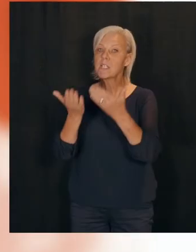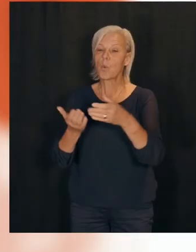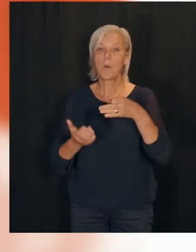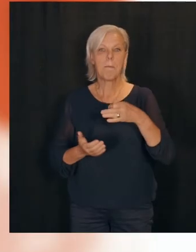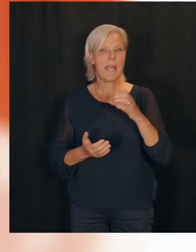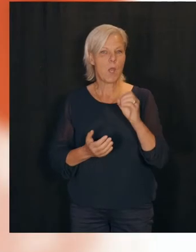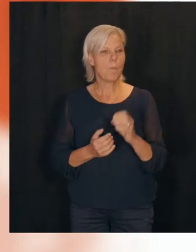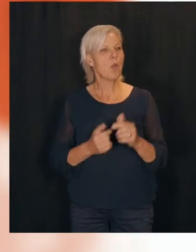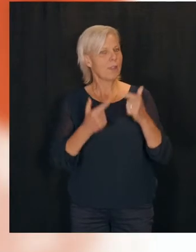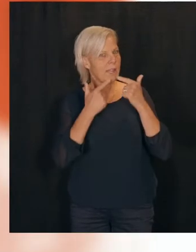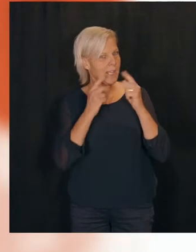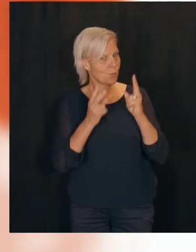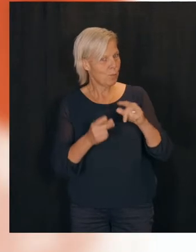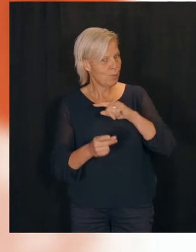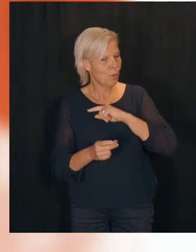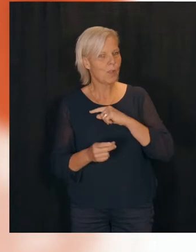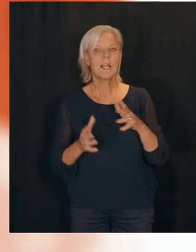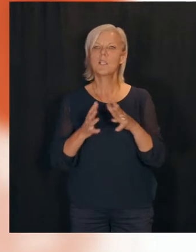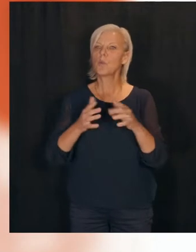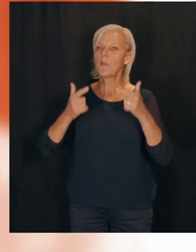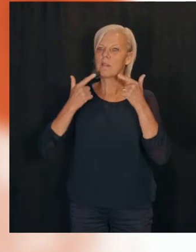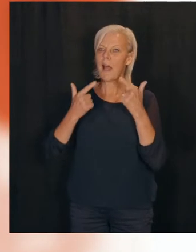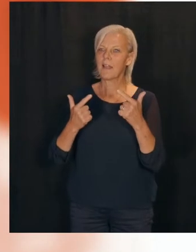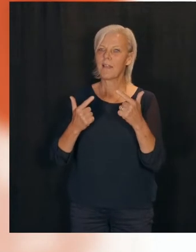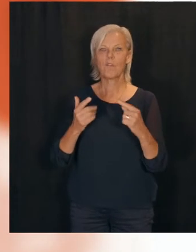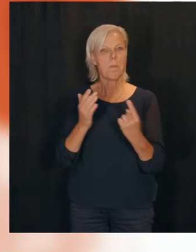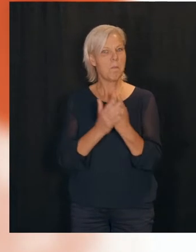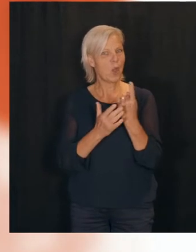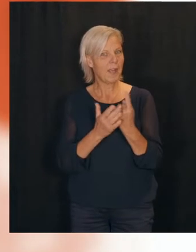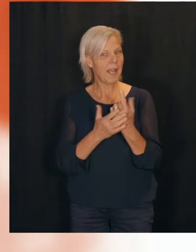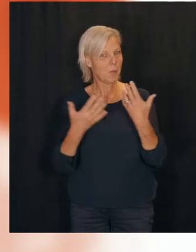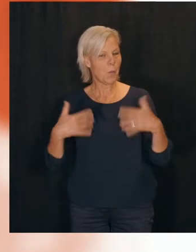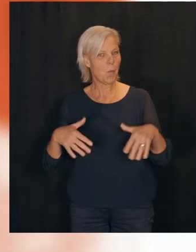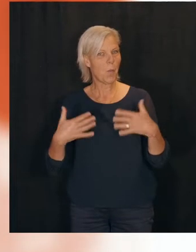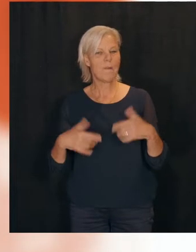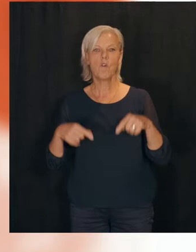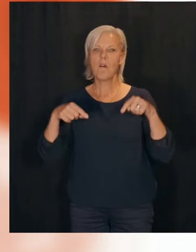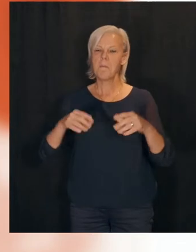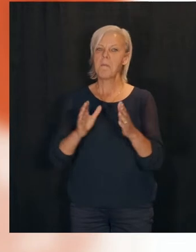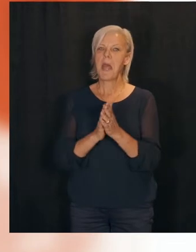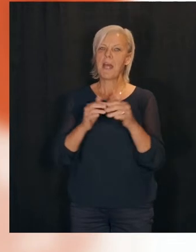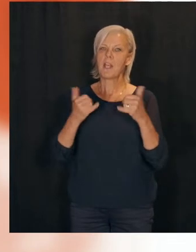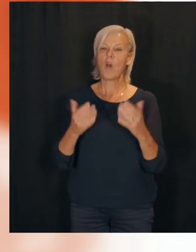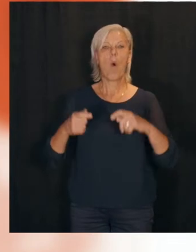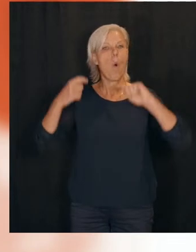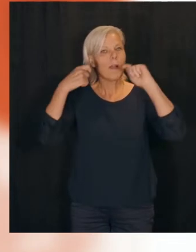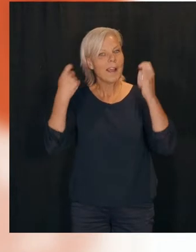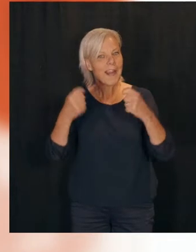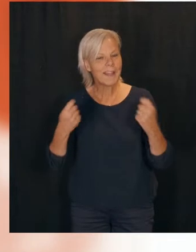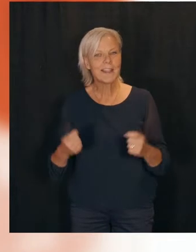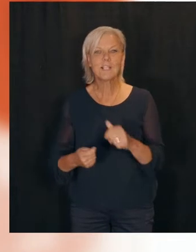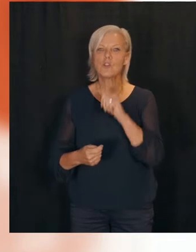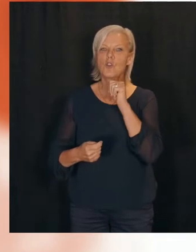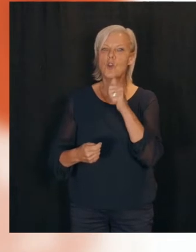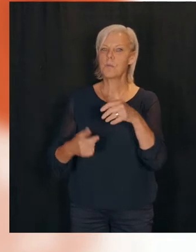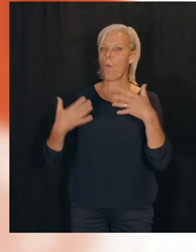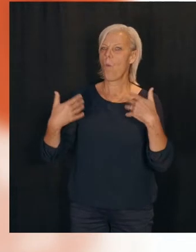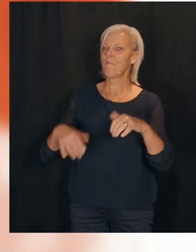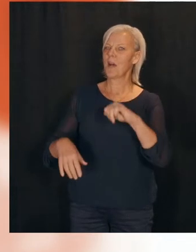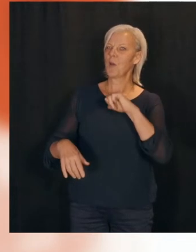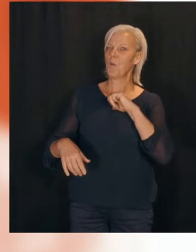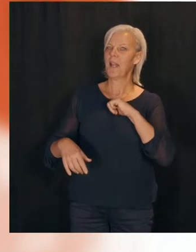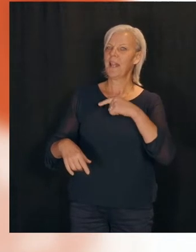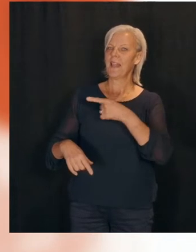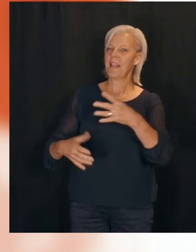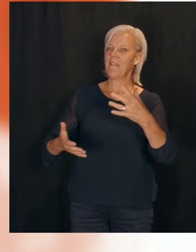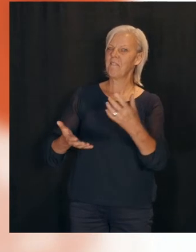Tack så mycket och stort tack för möjligheten att vara med här idag. Och grattis Jönköping, jätteroligt att ni vann.